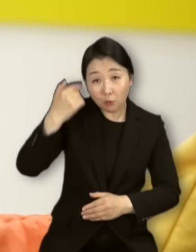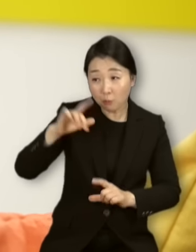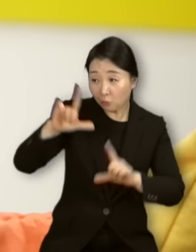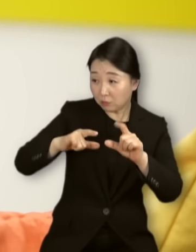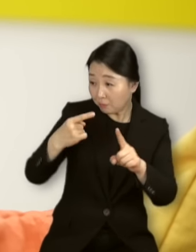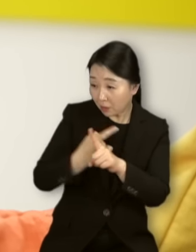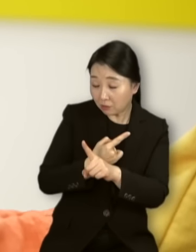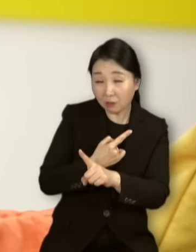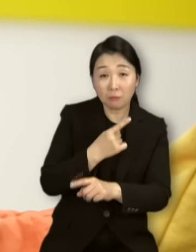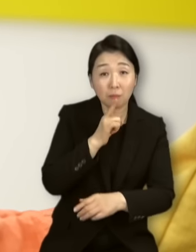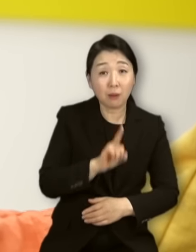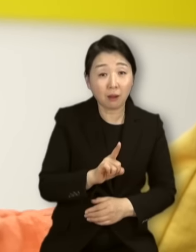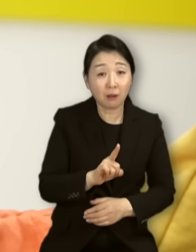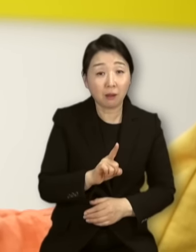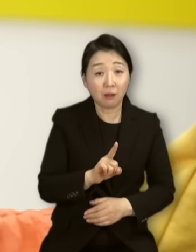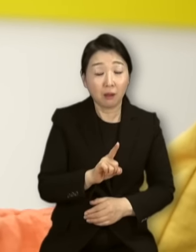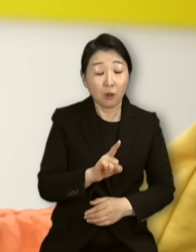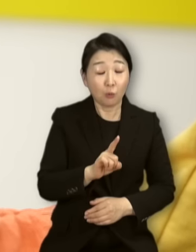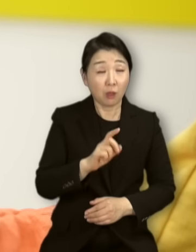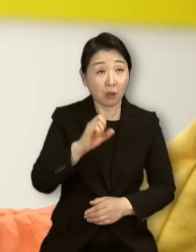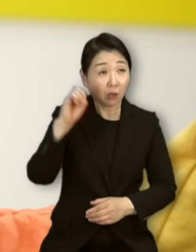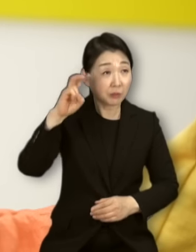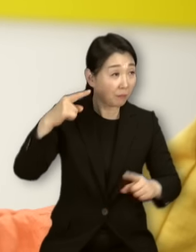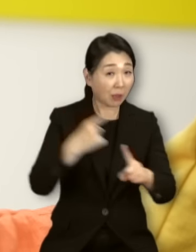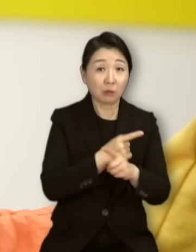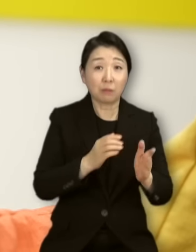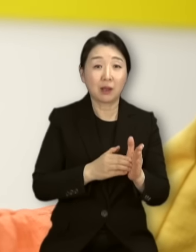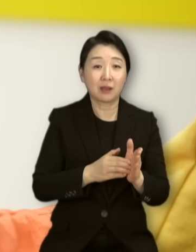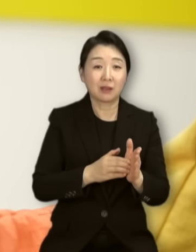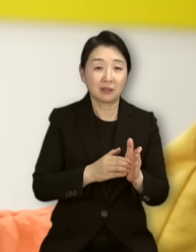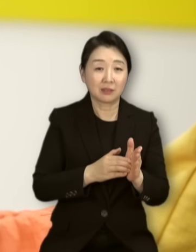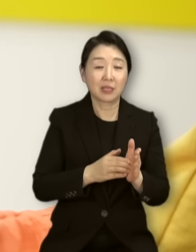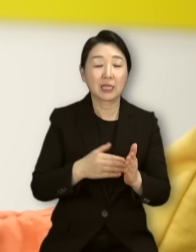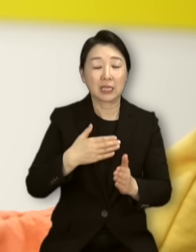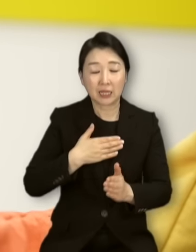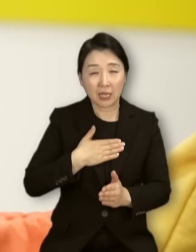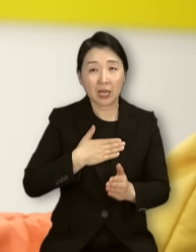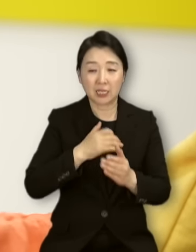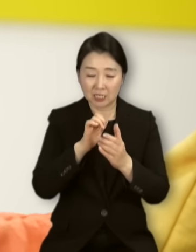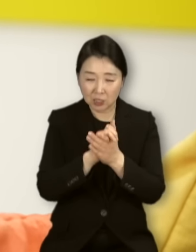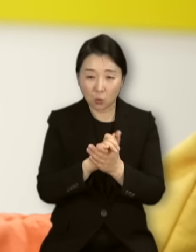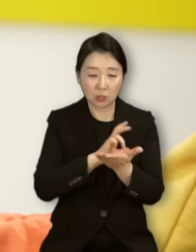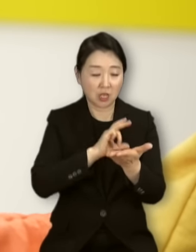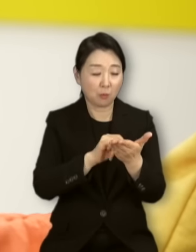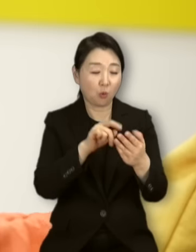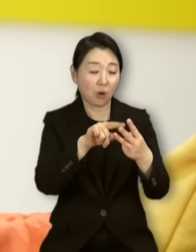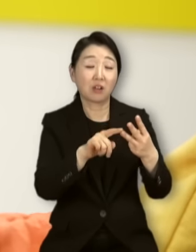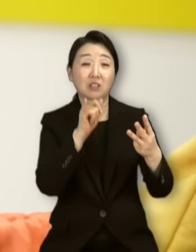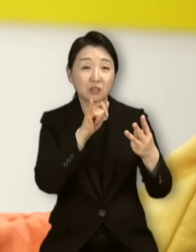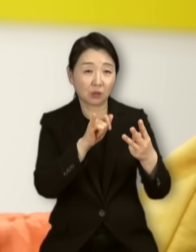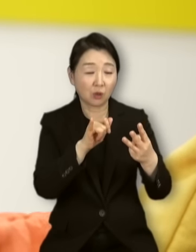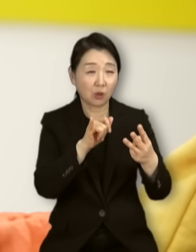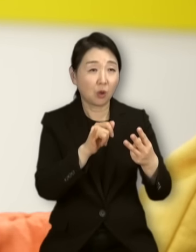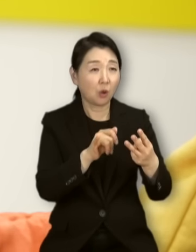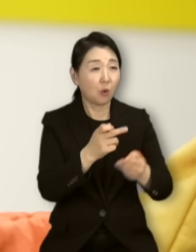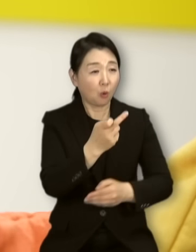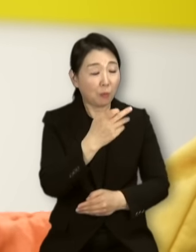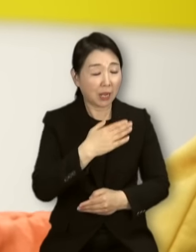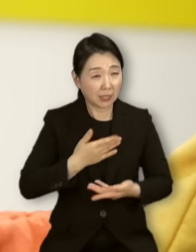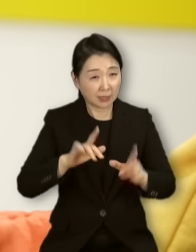태도가 바뀌었냐고 너무 확 바뀌니까 하루 아침에 그래서 사실 오빠 내가 이러 이한음 기도를 했는데 오빠가 오늘 내